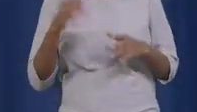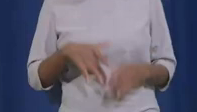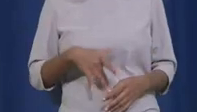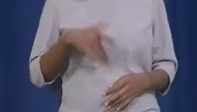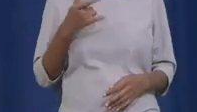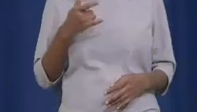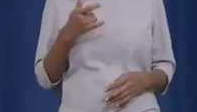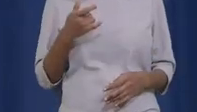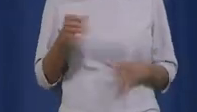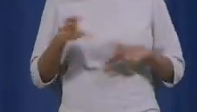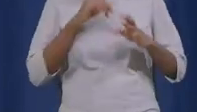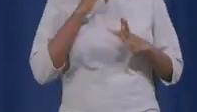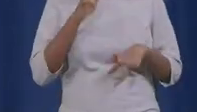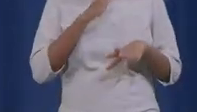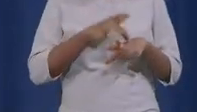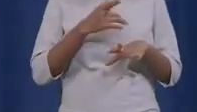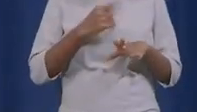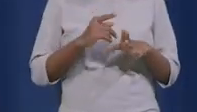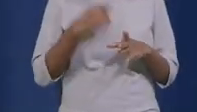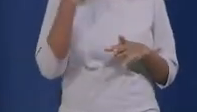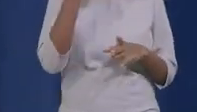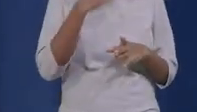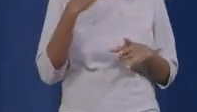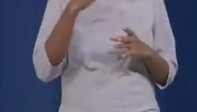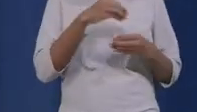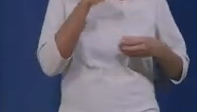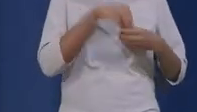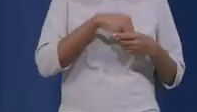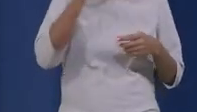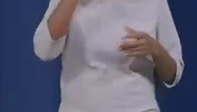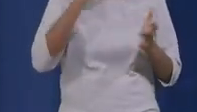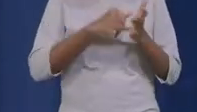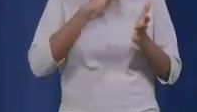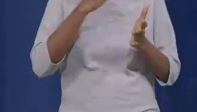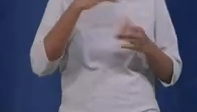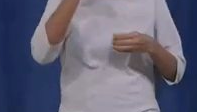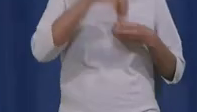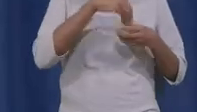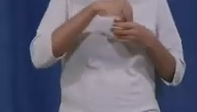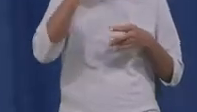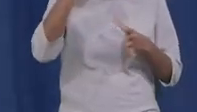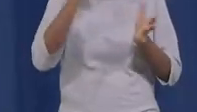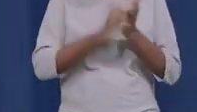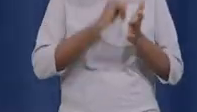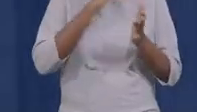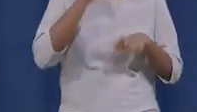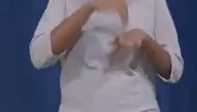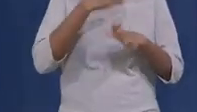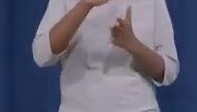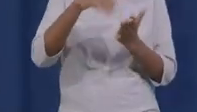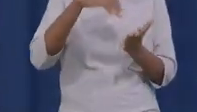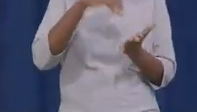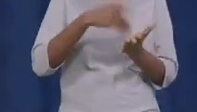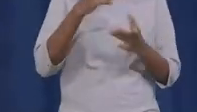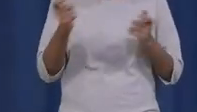et le sentiment extérieur n'affectent pas la foi de l'homme intérieur. C'est l'homme intérieur